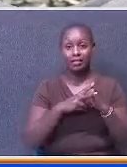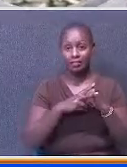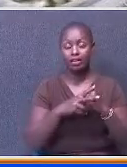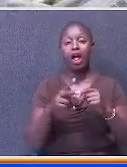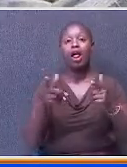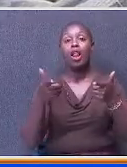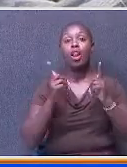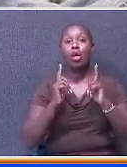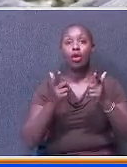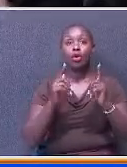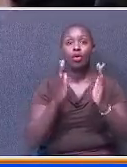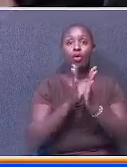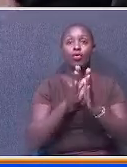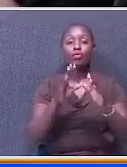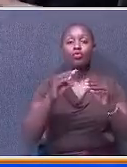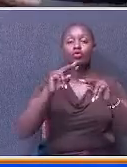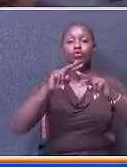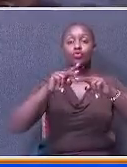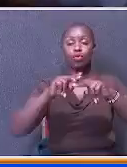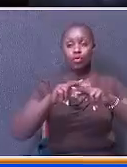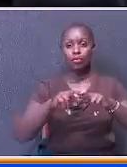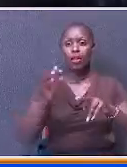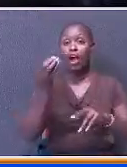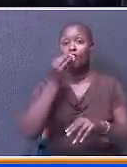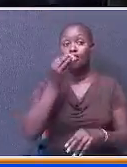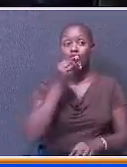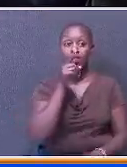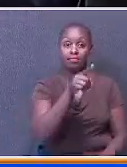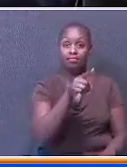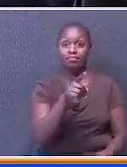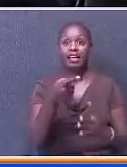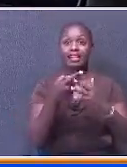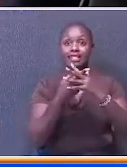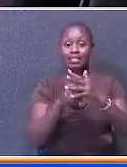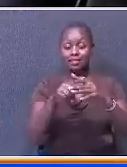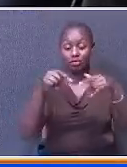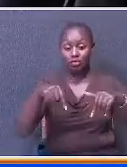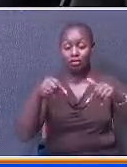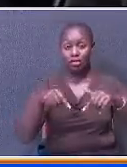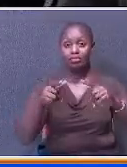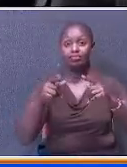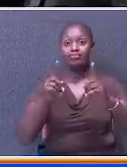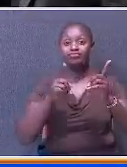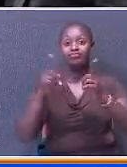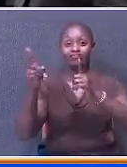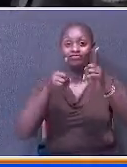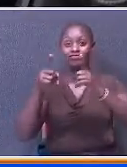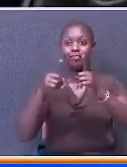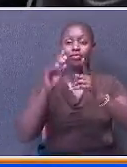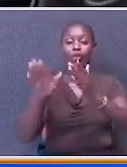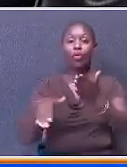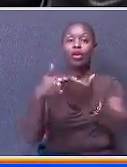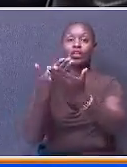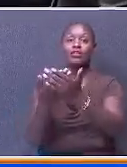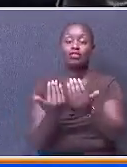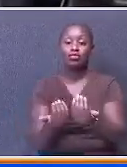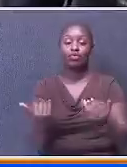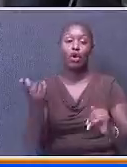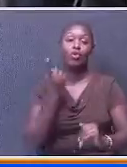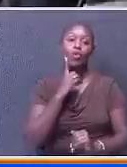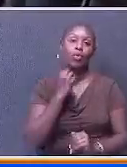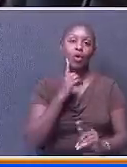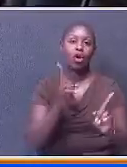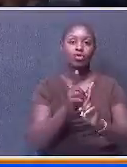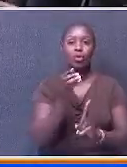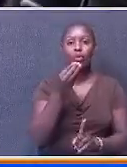tons of salt. Vyakula hivi vinavyoanza kusafirishwa hii leo vitawafikia wanafunzi hao hapo kesho na watazila